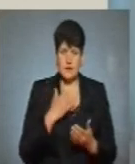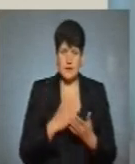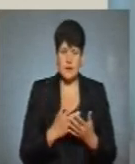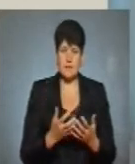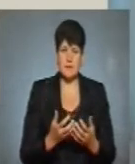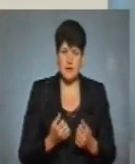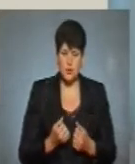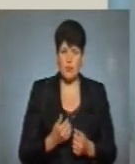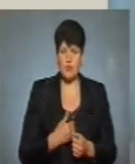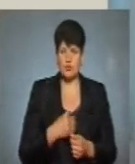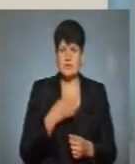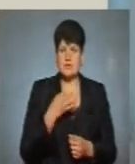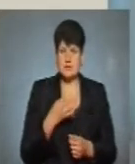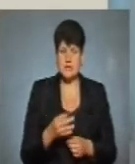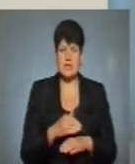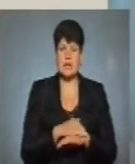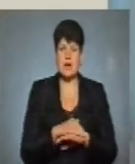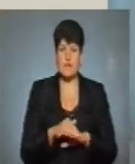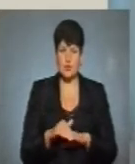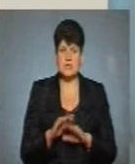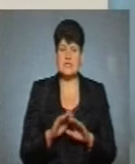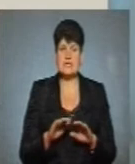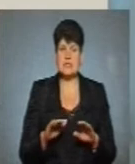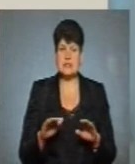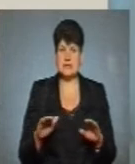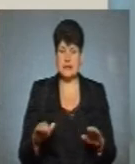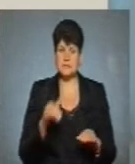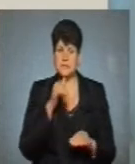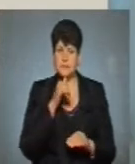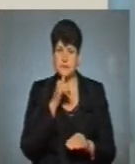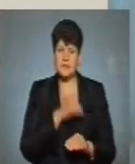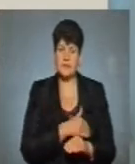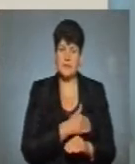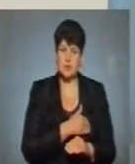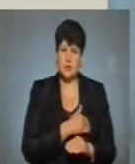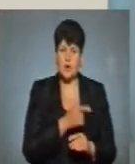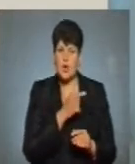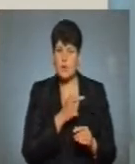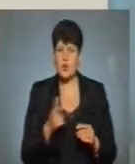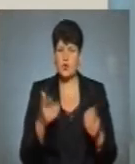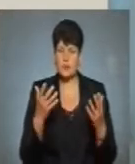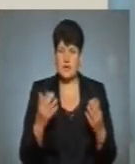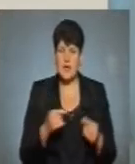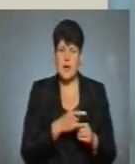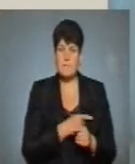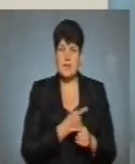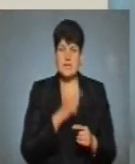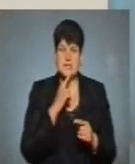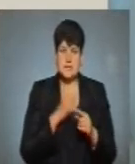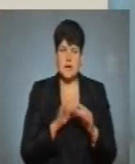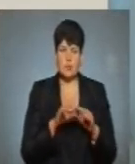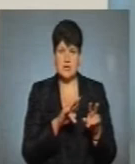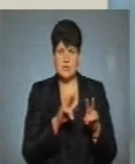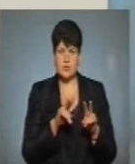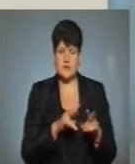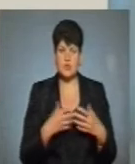до речі, хочу сказати, на вулиці дітей вимірюється температура, і протягом дня медсестра буде слідкувати за